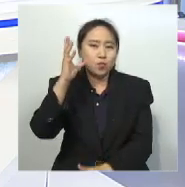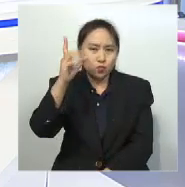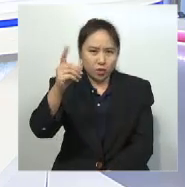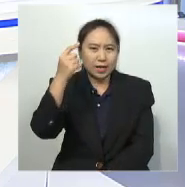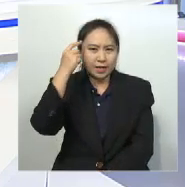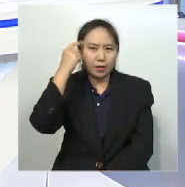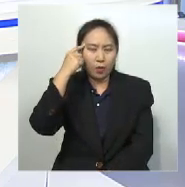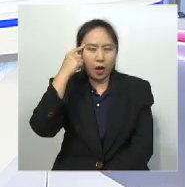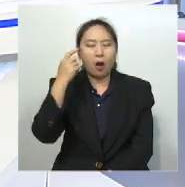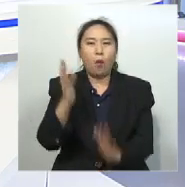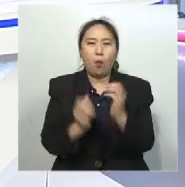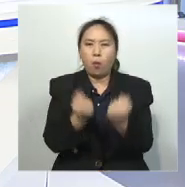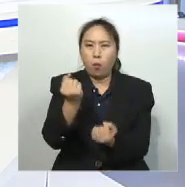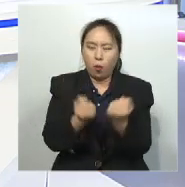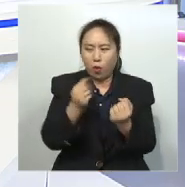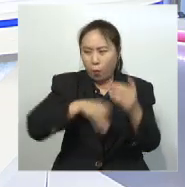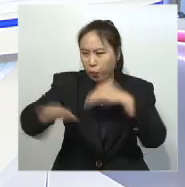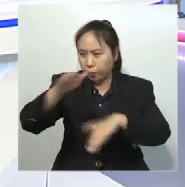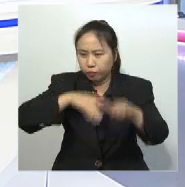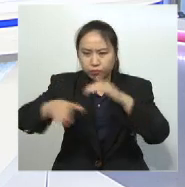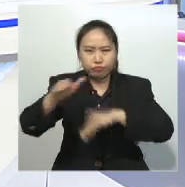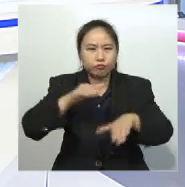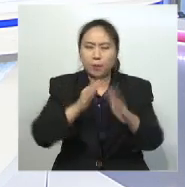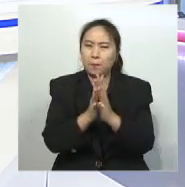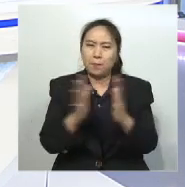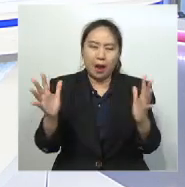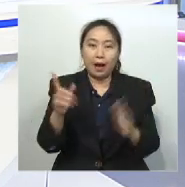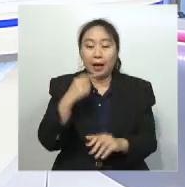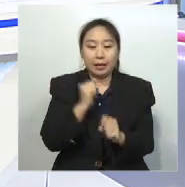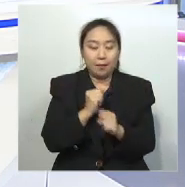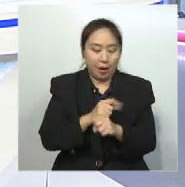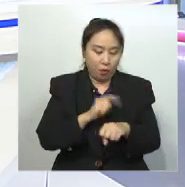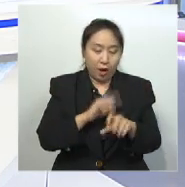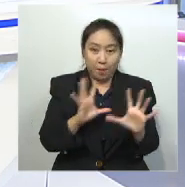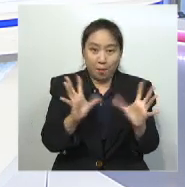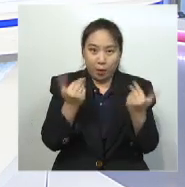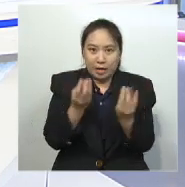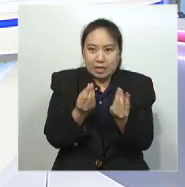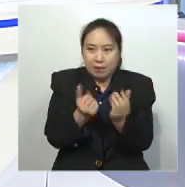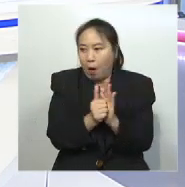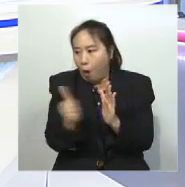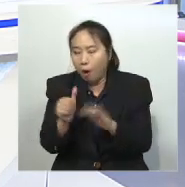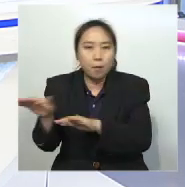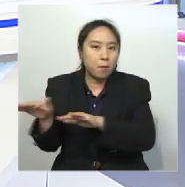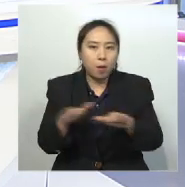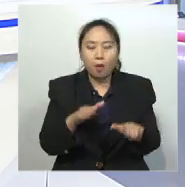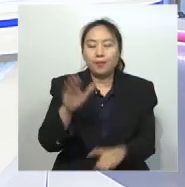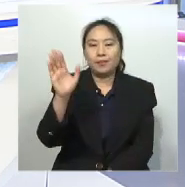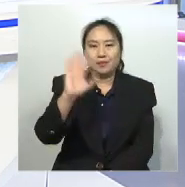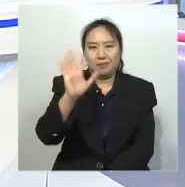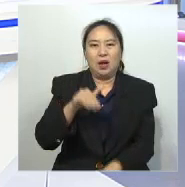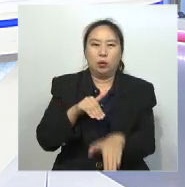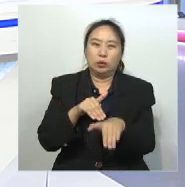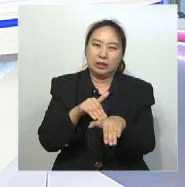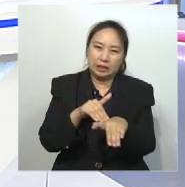คาดว่าน่าจะเป็นวันที่มีคนเดินทางเยอะที่สุดใครเลิกงานแล้วไม่ใช่โอ้โหออกไปกันพร้อมๆกันมันก็จะทำ